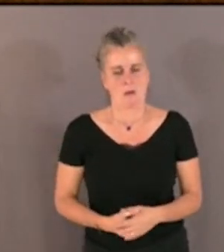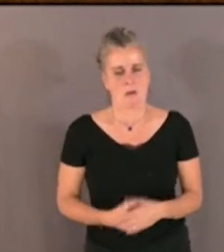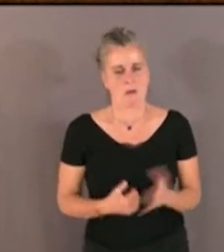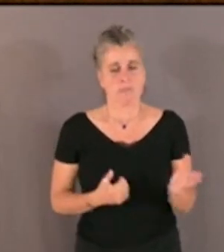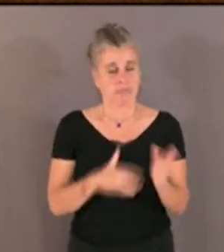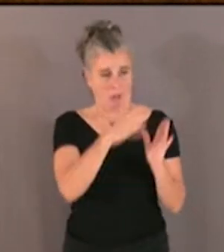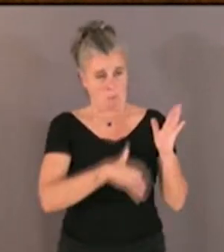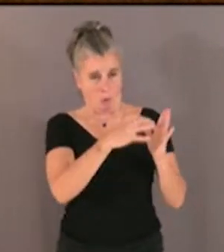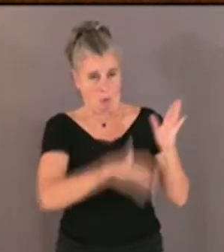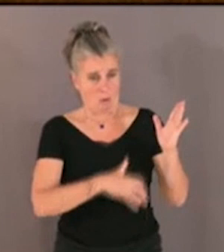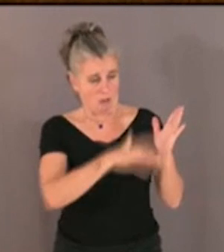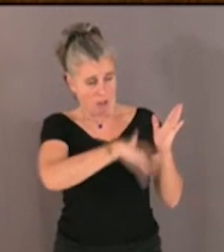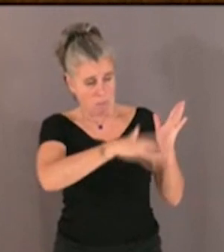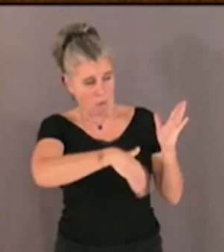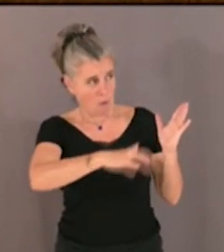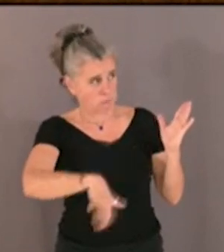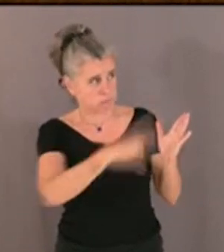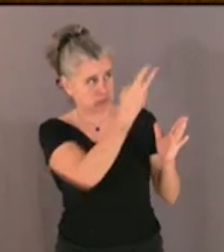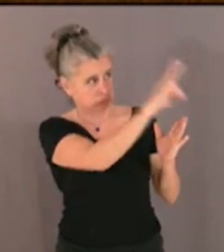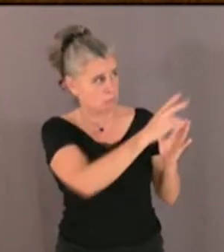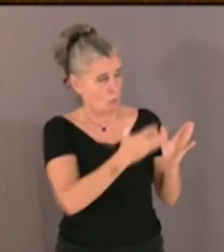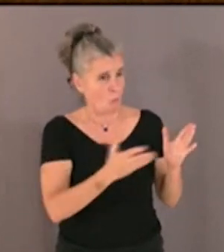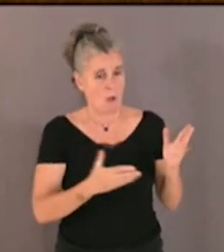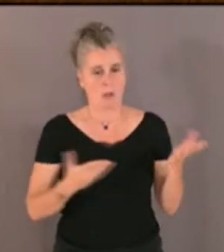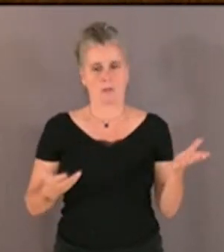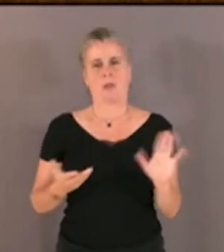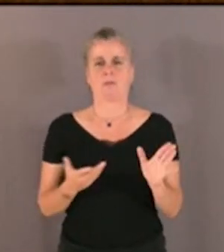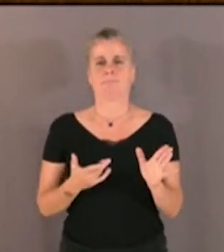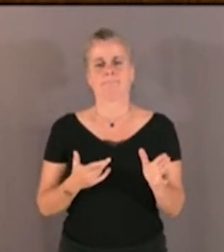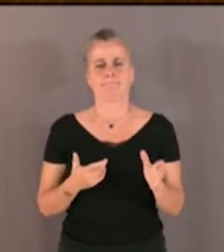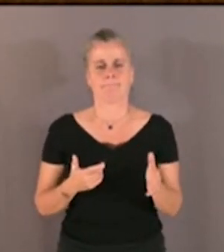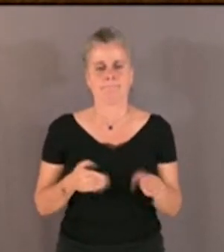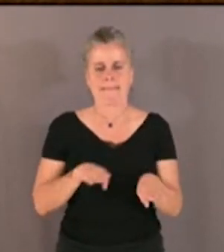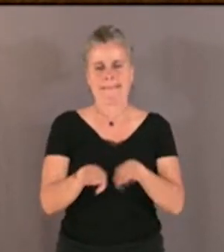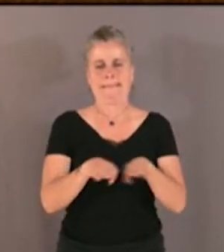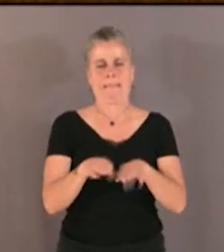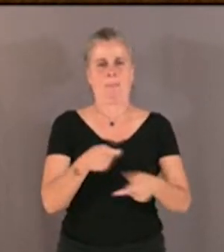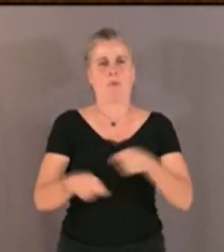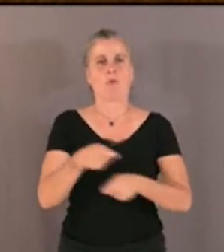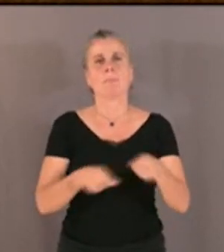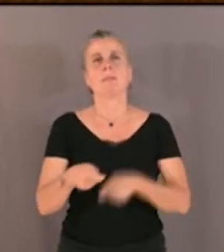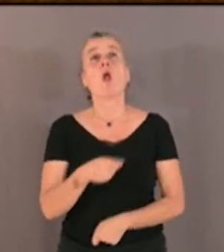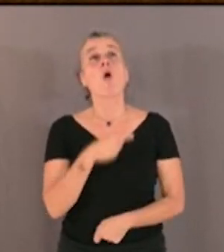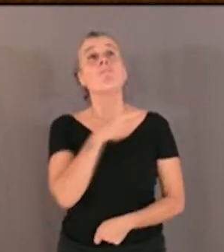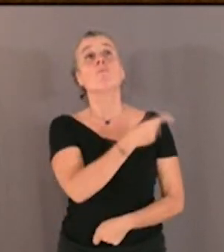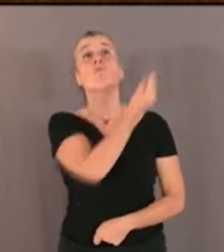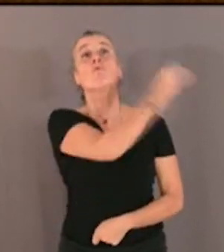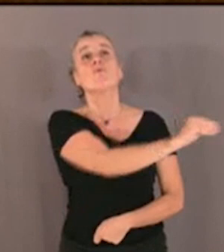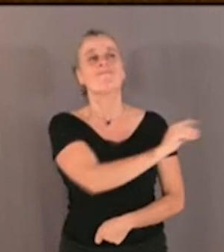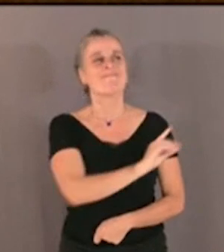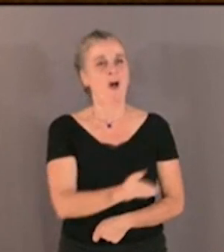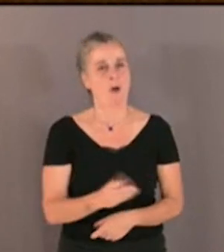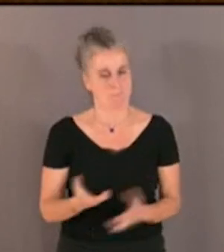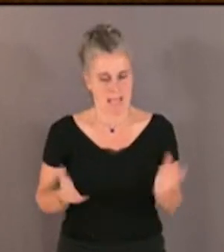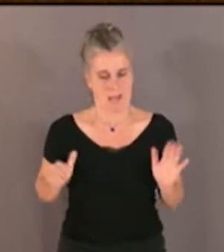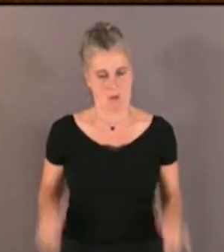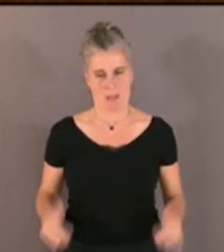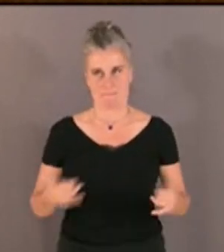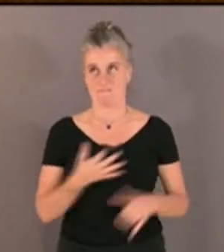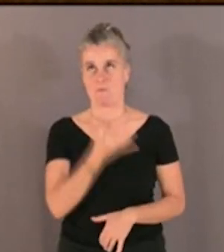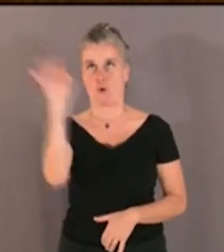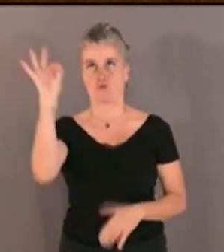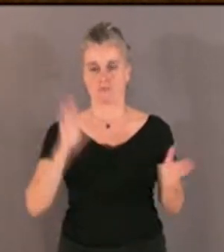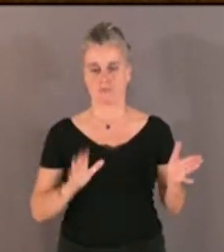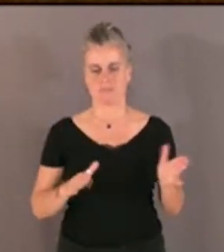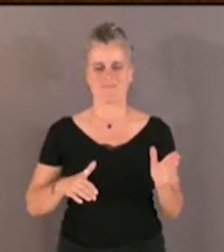reposent uniquement sur la réponse à un système économique dont vous n'êtes pas le seul responsable, mais qui fabrique dans notre pays de